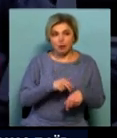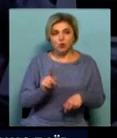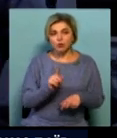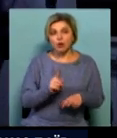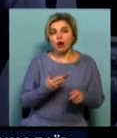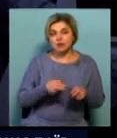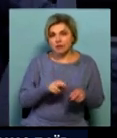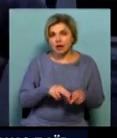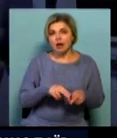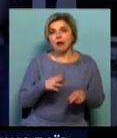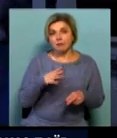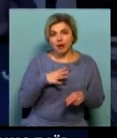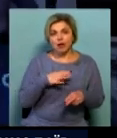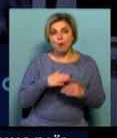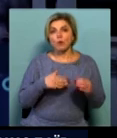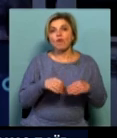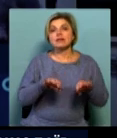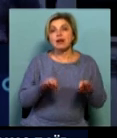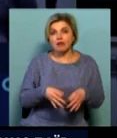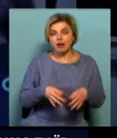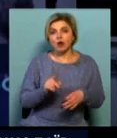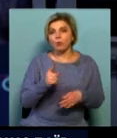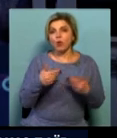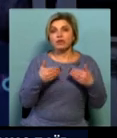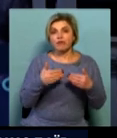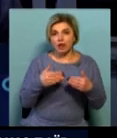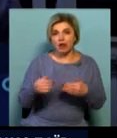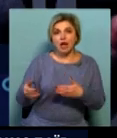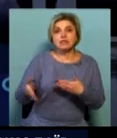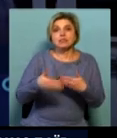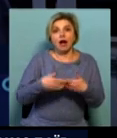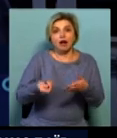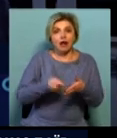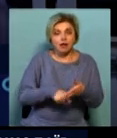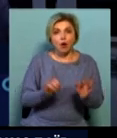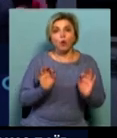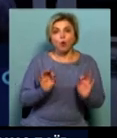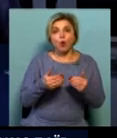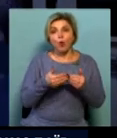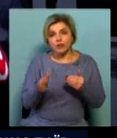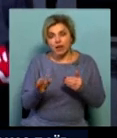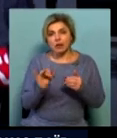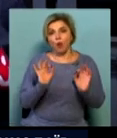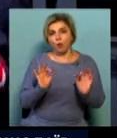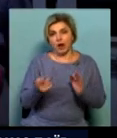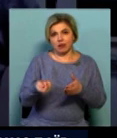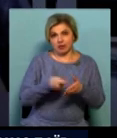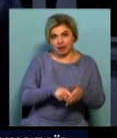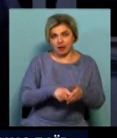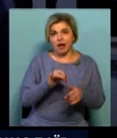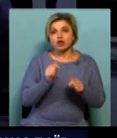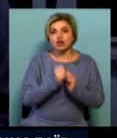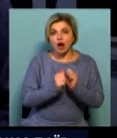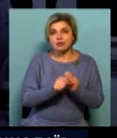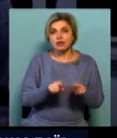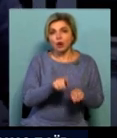Сказали, що скоріш за все, це були професіонали, так як двері вони за собою зачинили. Вони акуратно відкрили і акуратно зачинили. І найчастіше такі